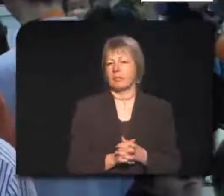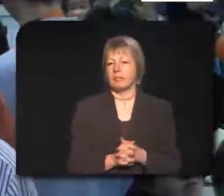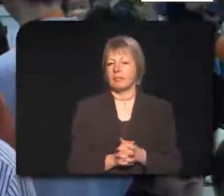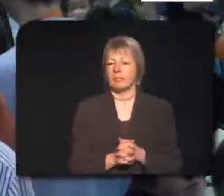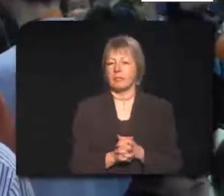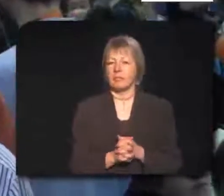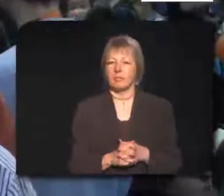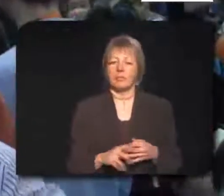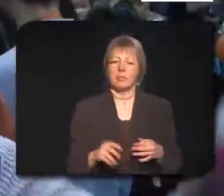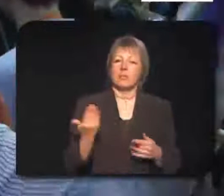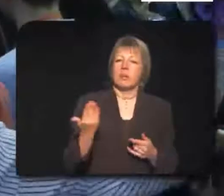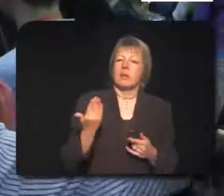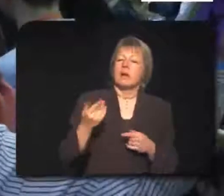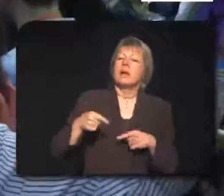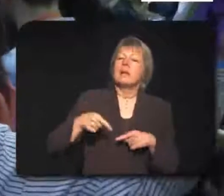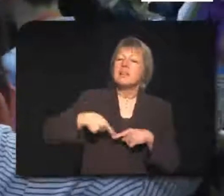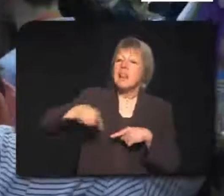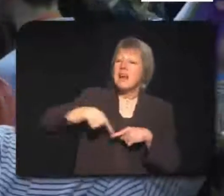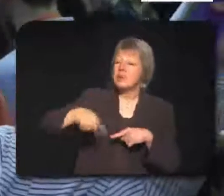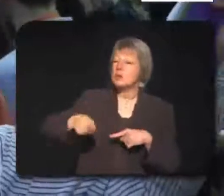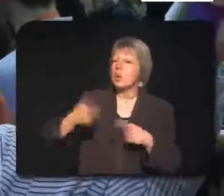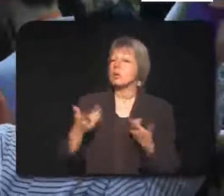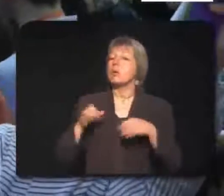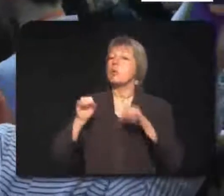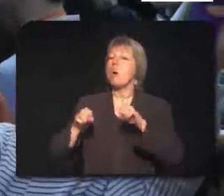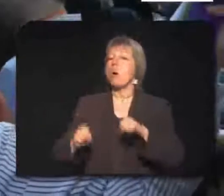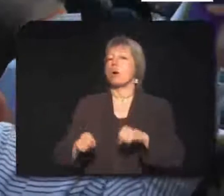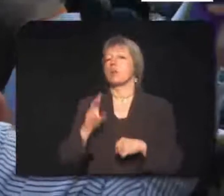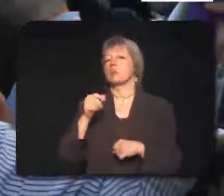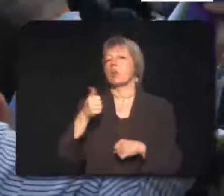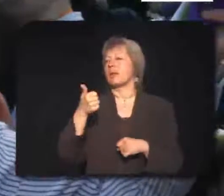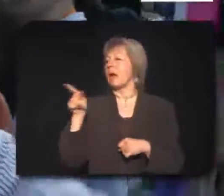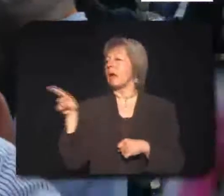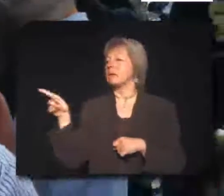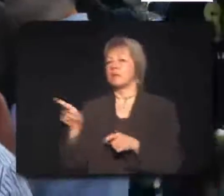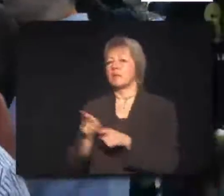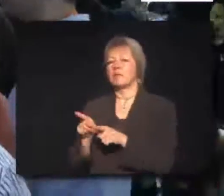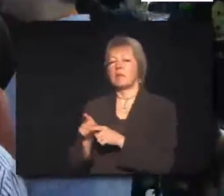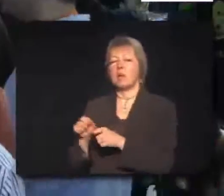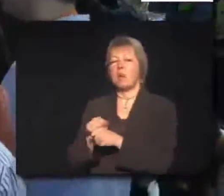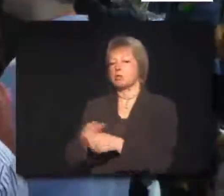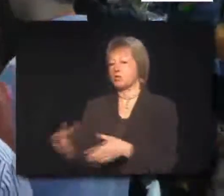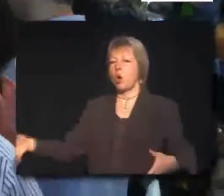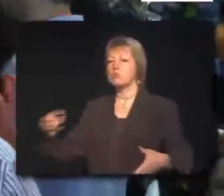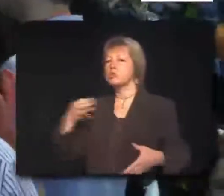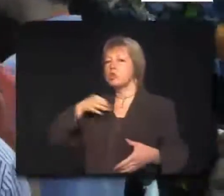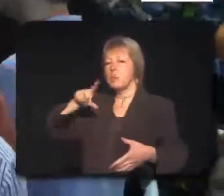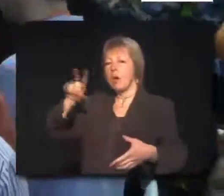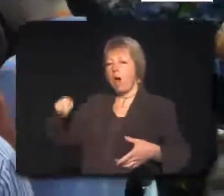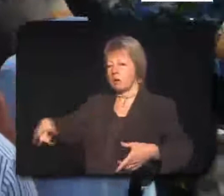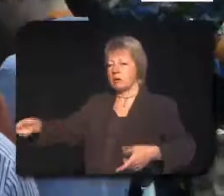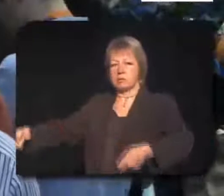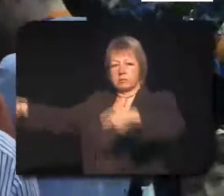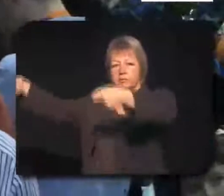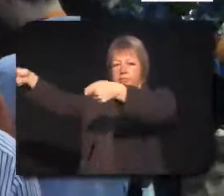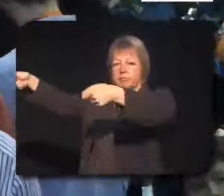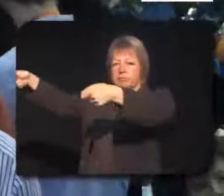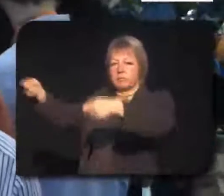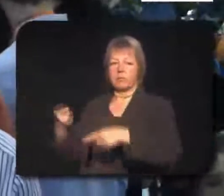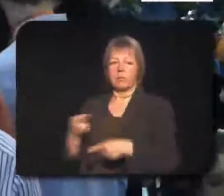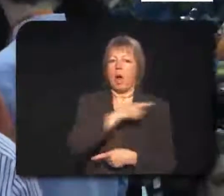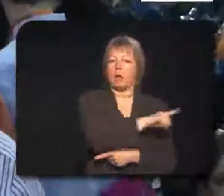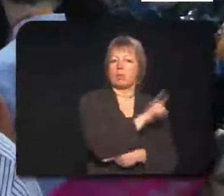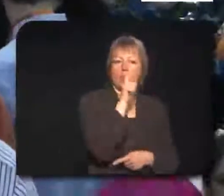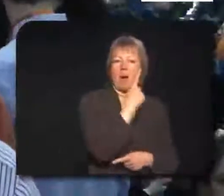könnten hier Delegation haben die einen Stimmen halten ein Waschkorb hoch mit ihren Stimmkarten und die anderen haben nur eine